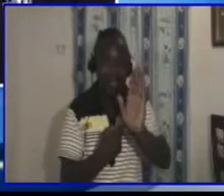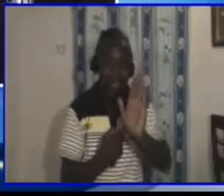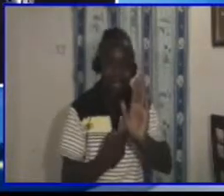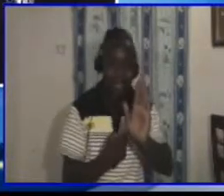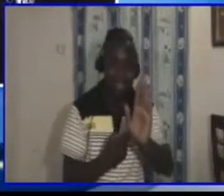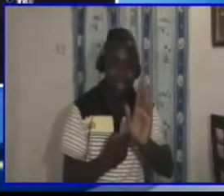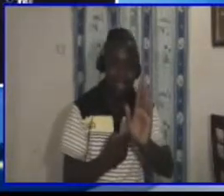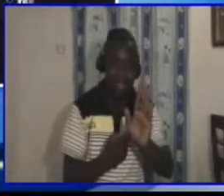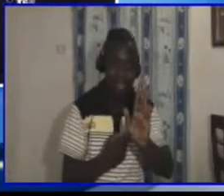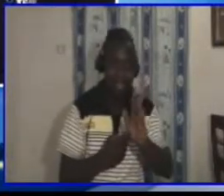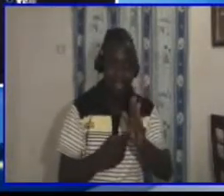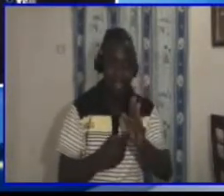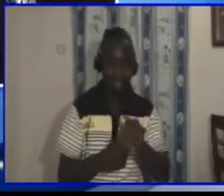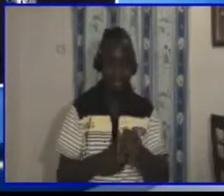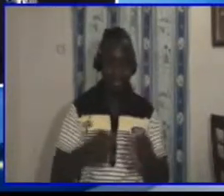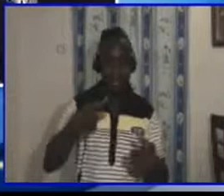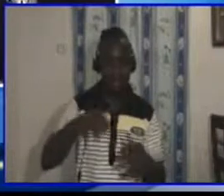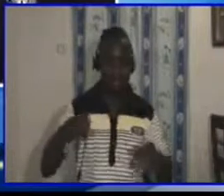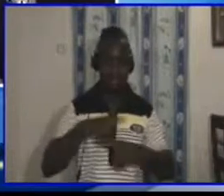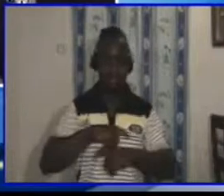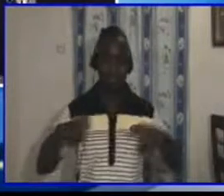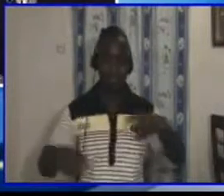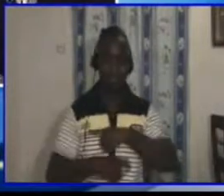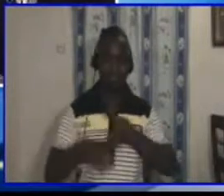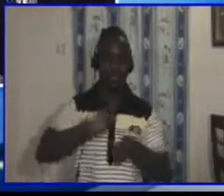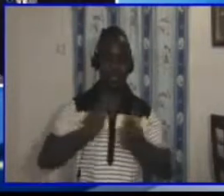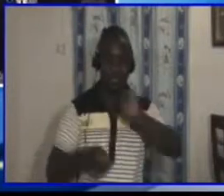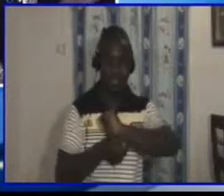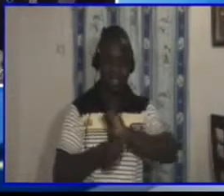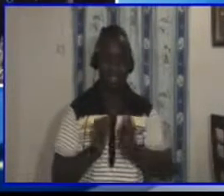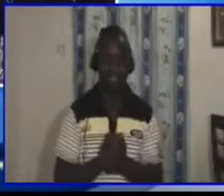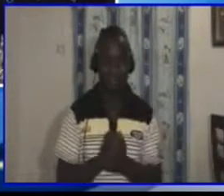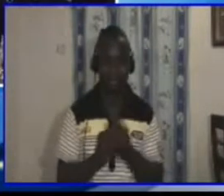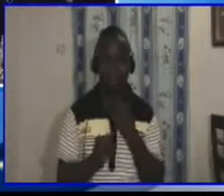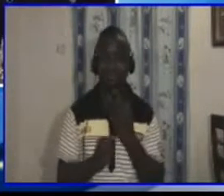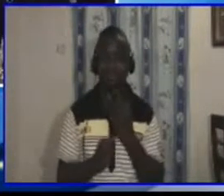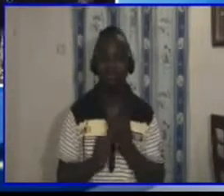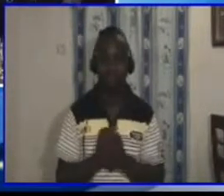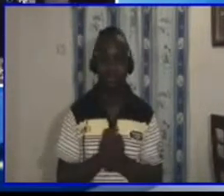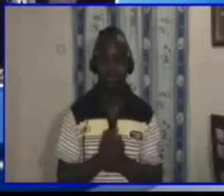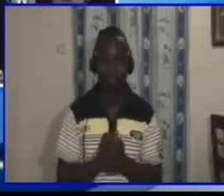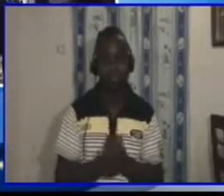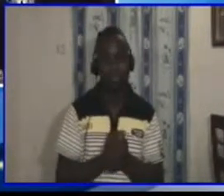il nostro signore viene descritto in diverse maniere